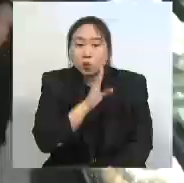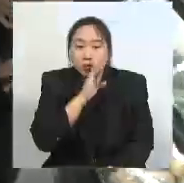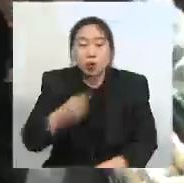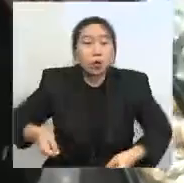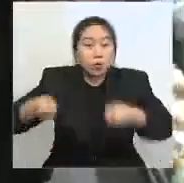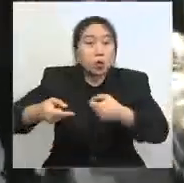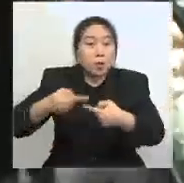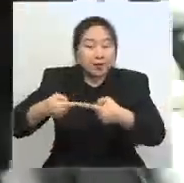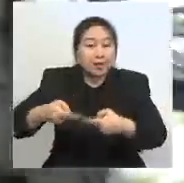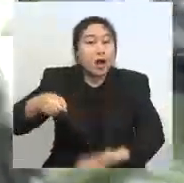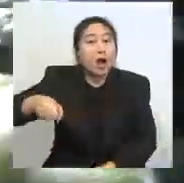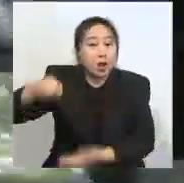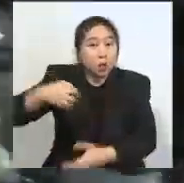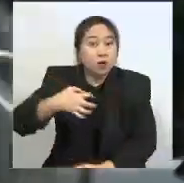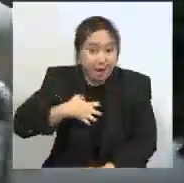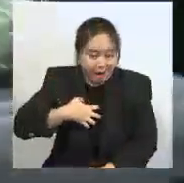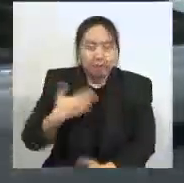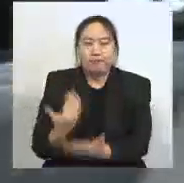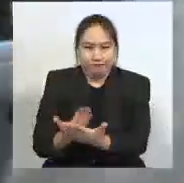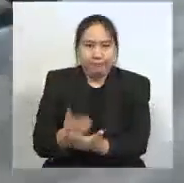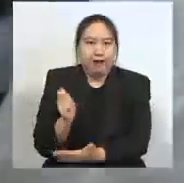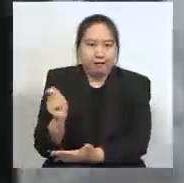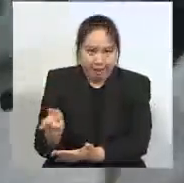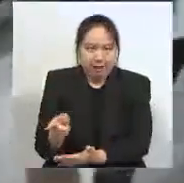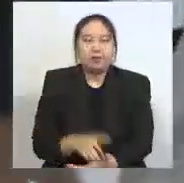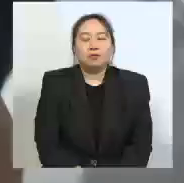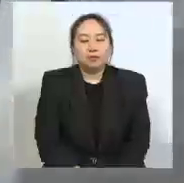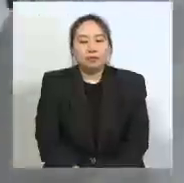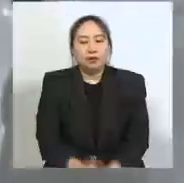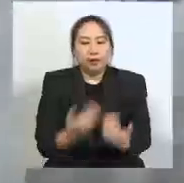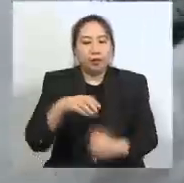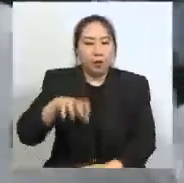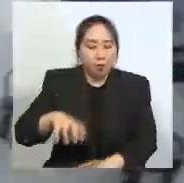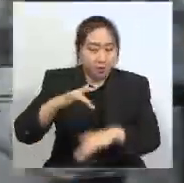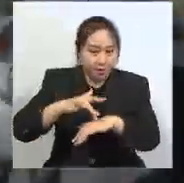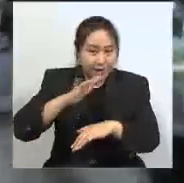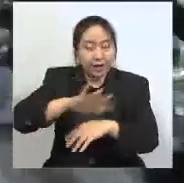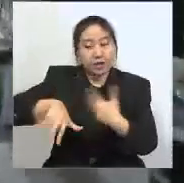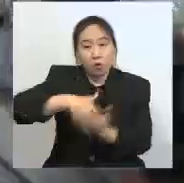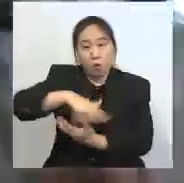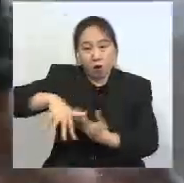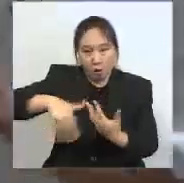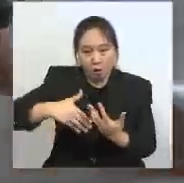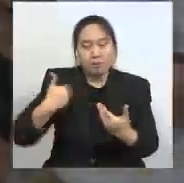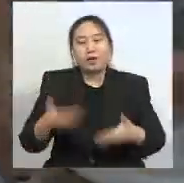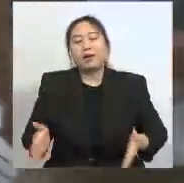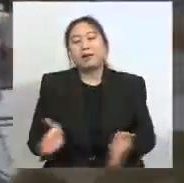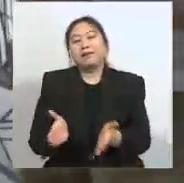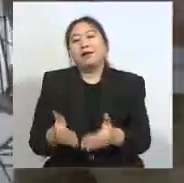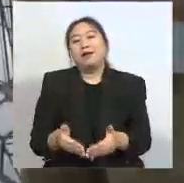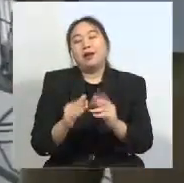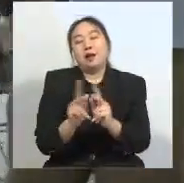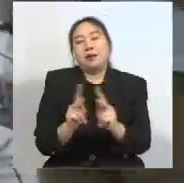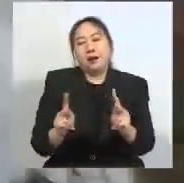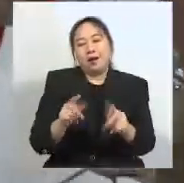ถุงพลาสติกหูหิ้วณจุดขายหลังจากนี้กรมทรัพยากรธรรมชาติและสิ่งแวดล้อมก็จะผลักดันให้แต่งตั้งคณะกรรมการบริหารจั